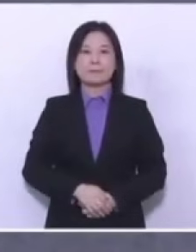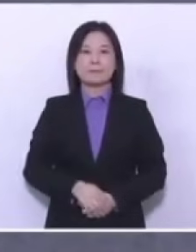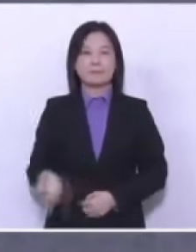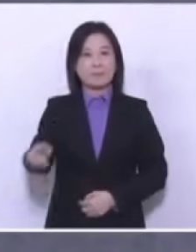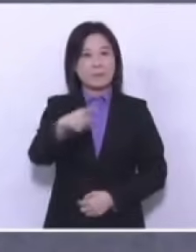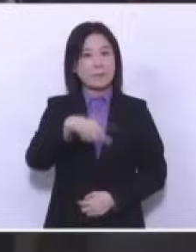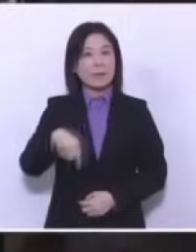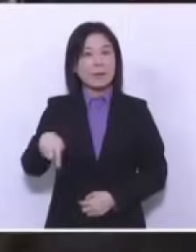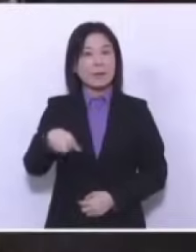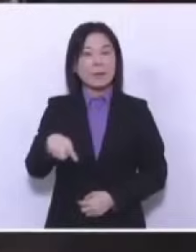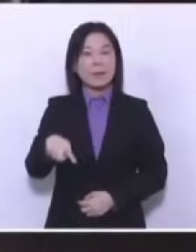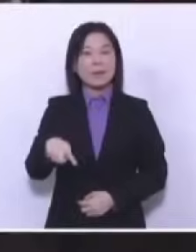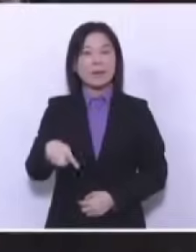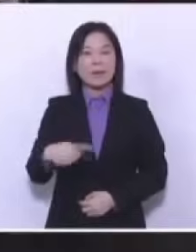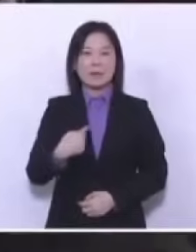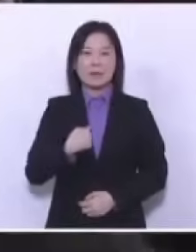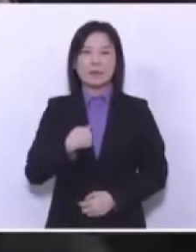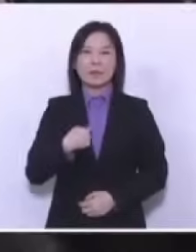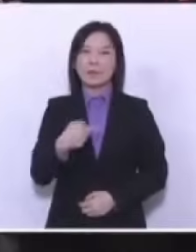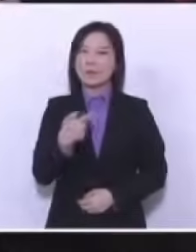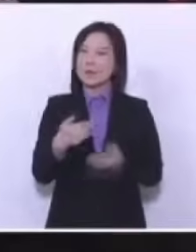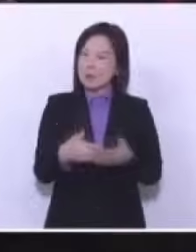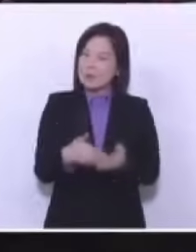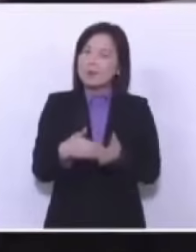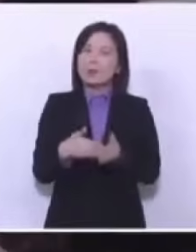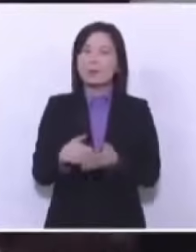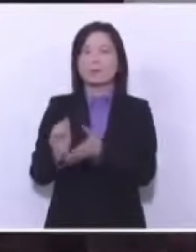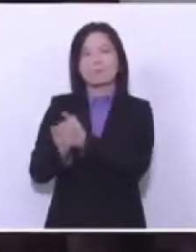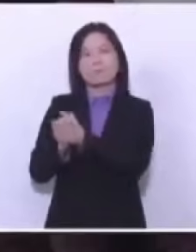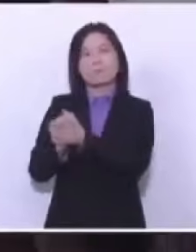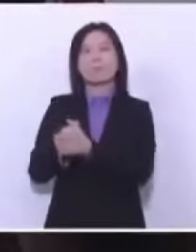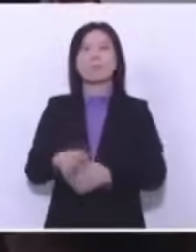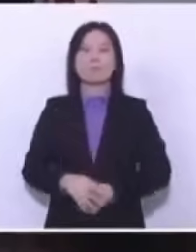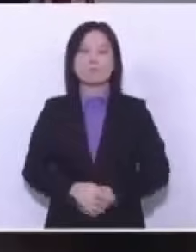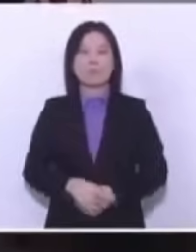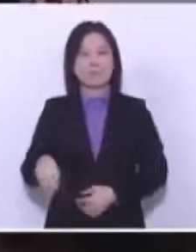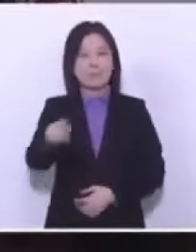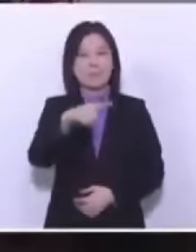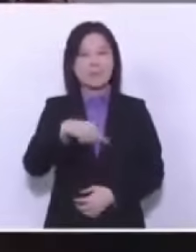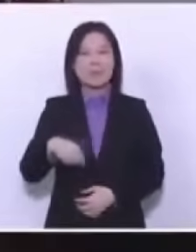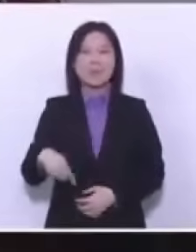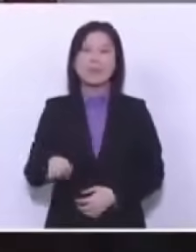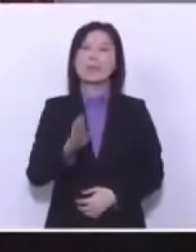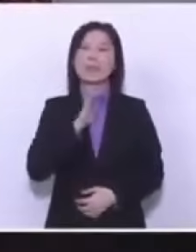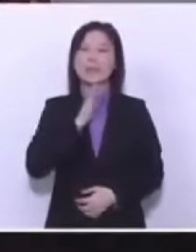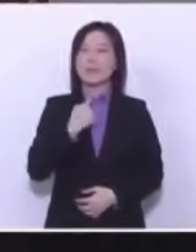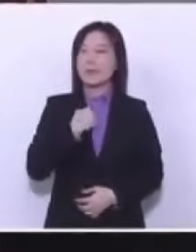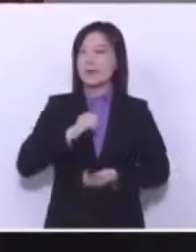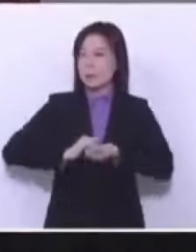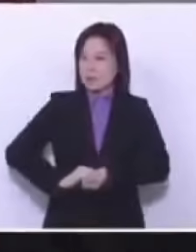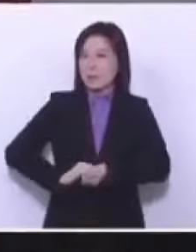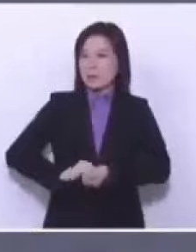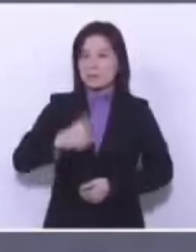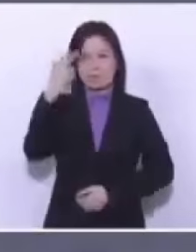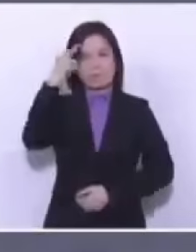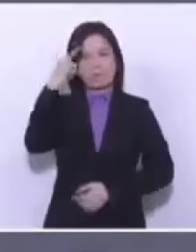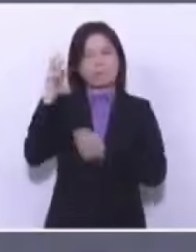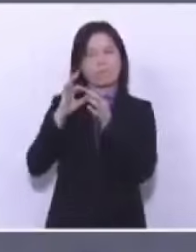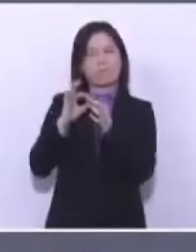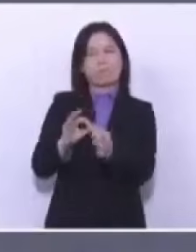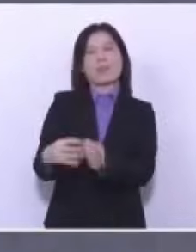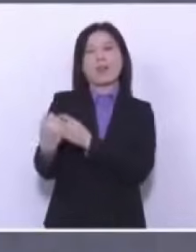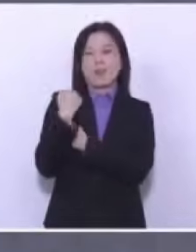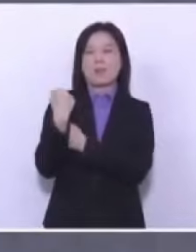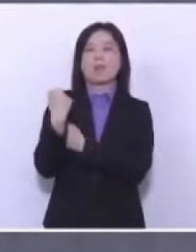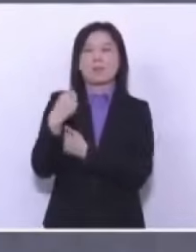你们就是我最重要的伙伴，你们就是我决定义无反顾拼一次的动